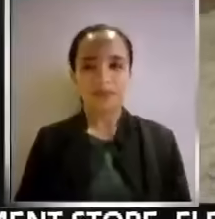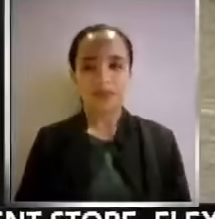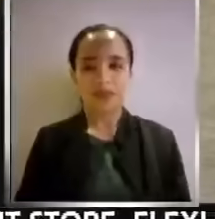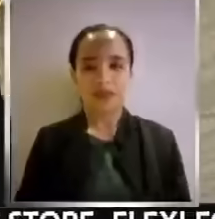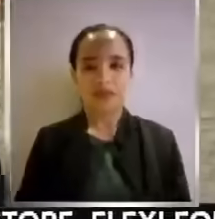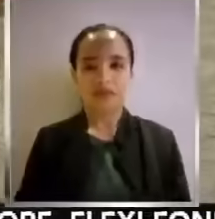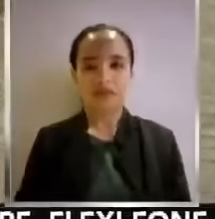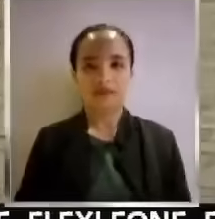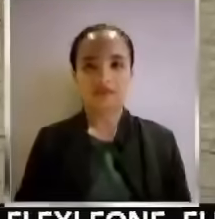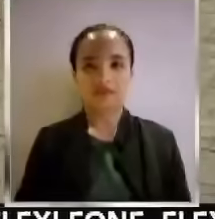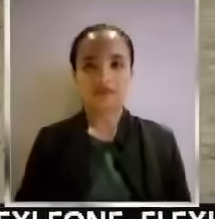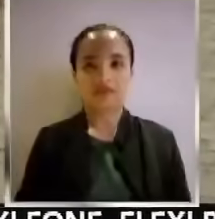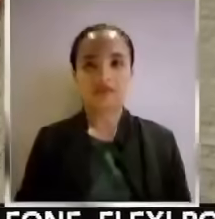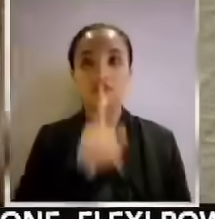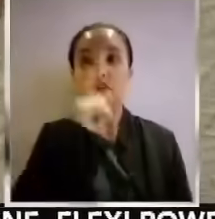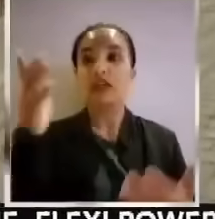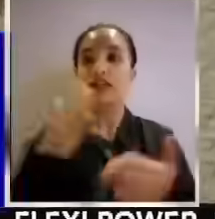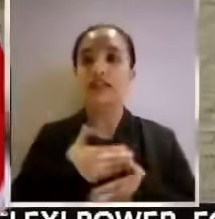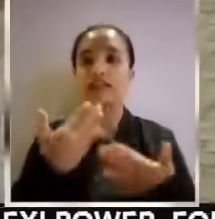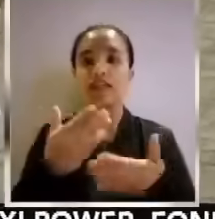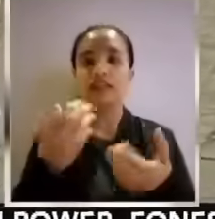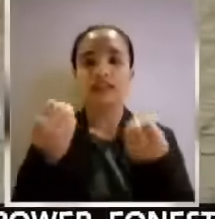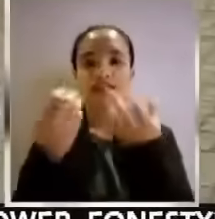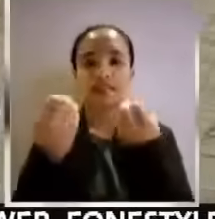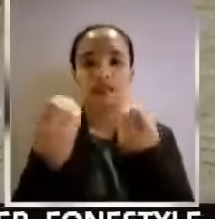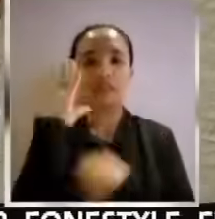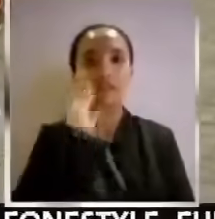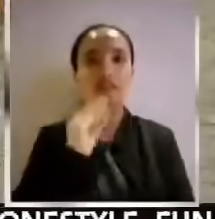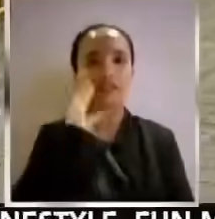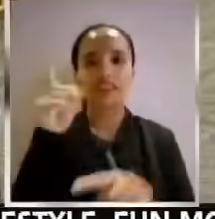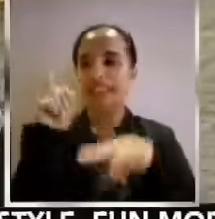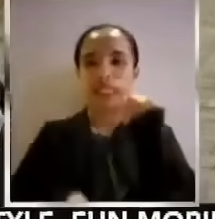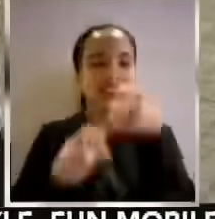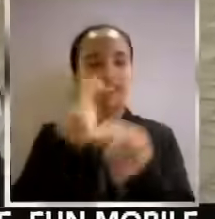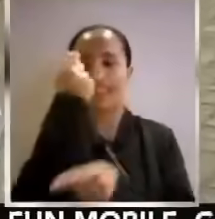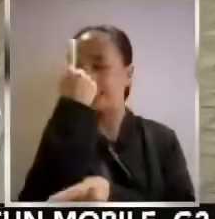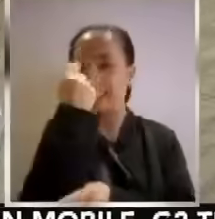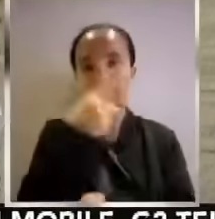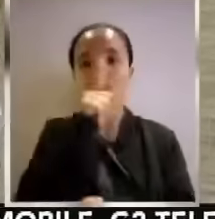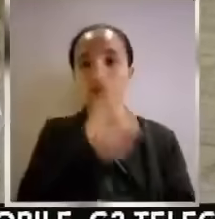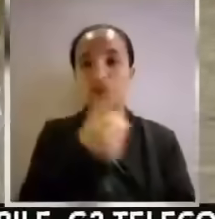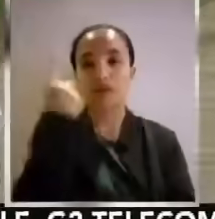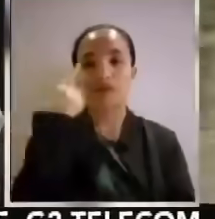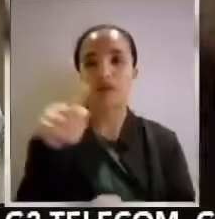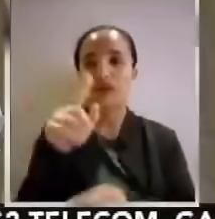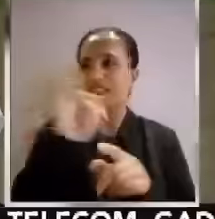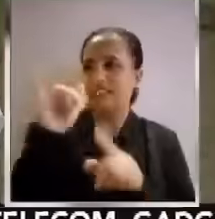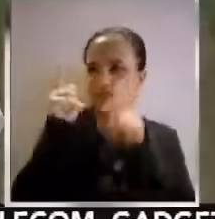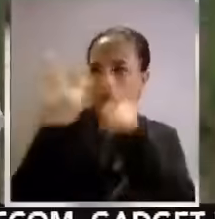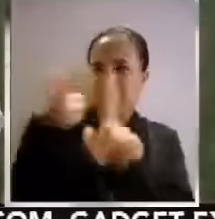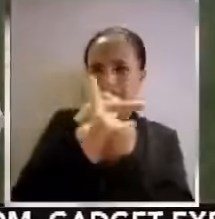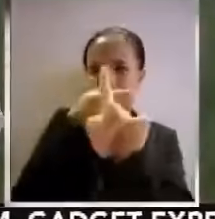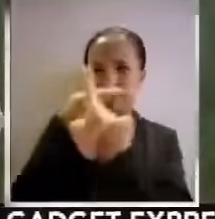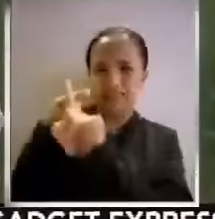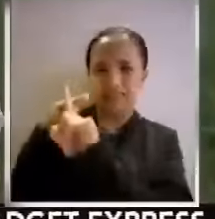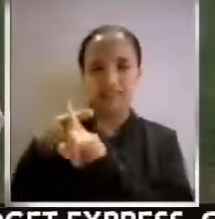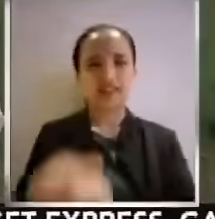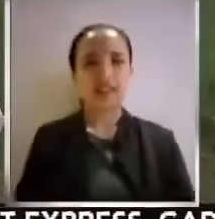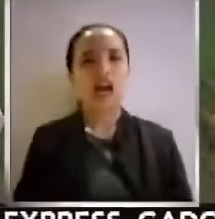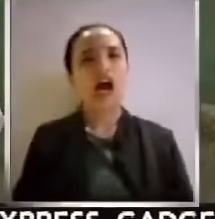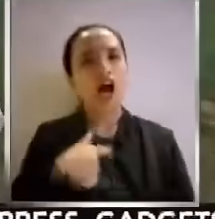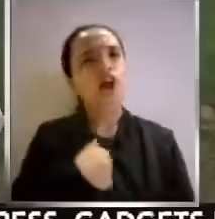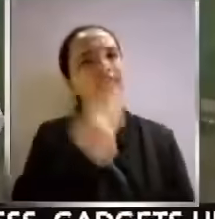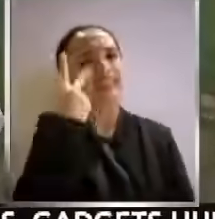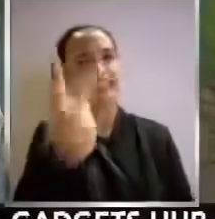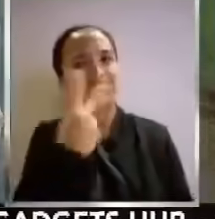Sobrang dami pong ano experience na hindi mo maintindihan kasi para po talaga siyang cemetery. Nakita ko po yung kamag-anak ko sa loob